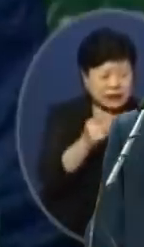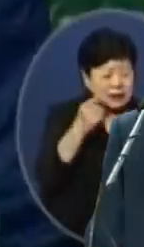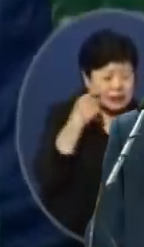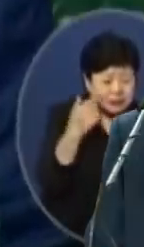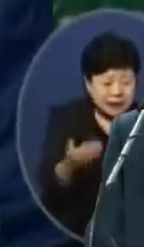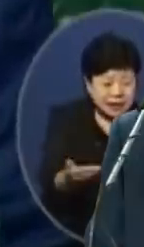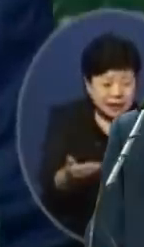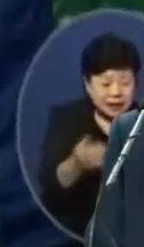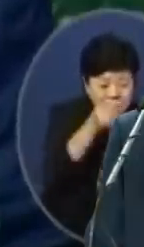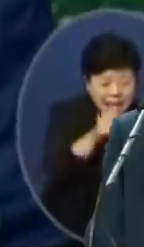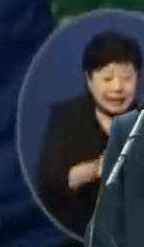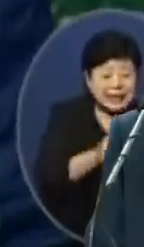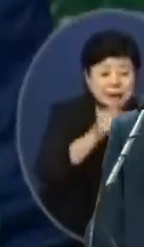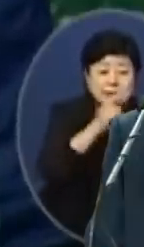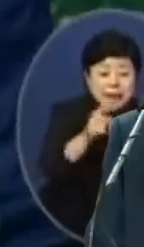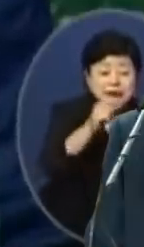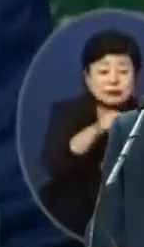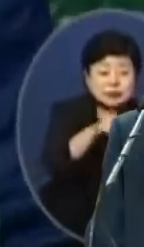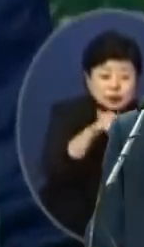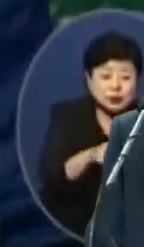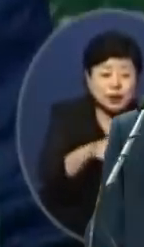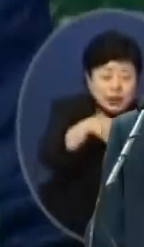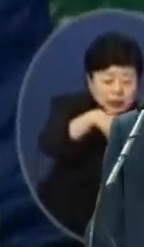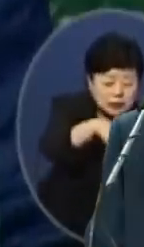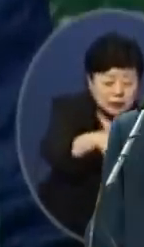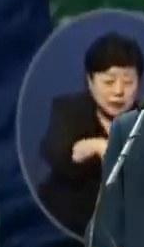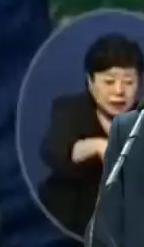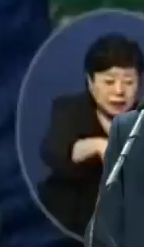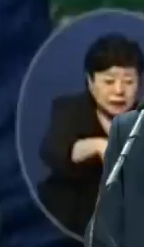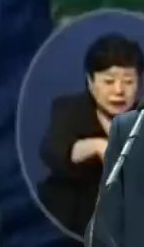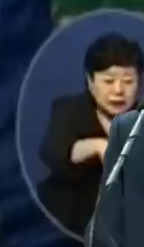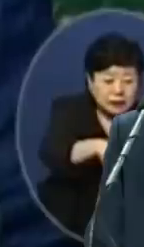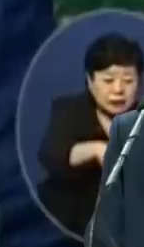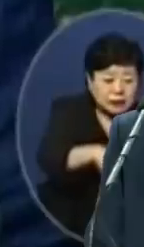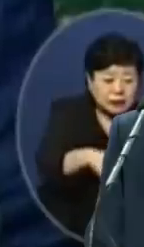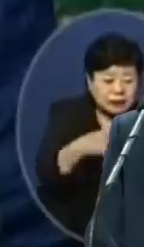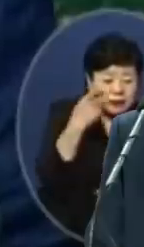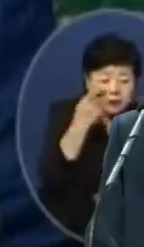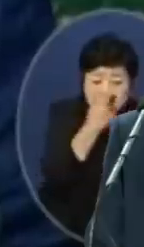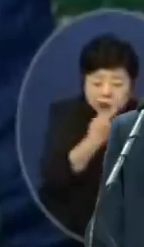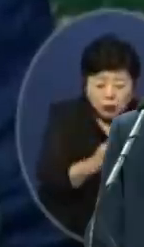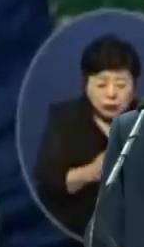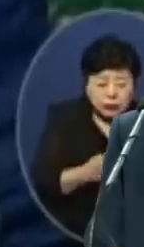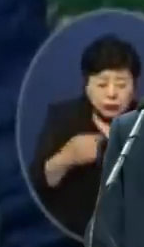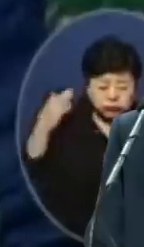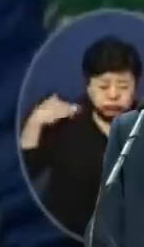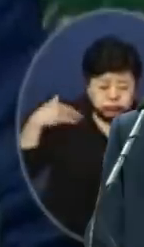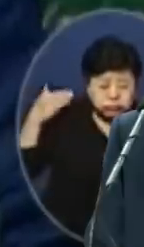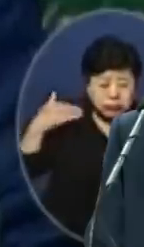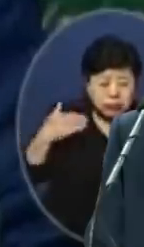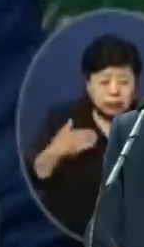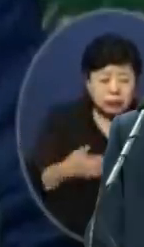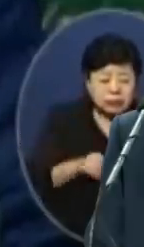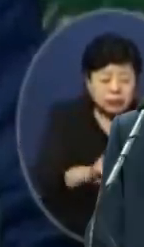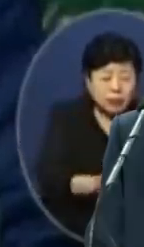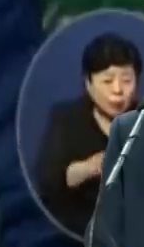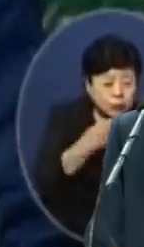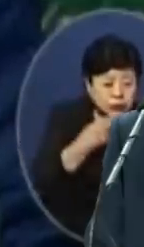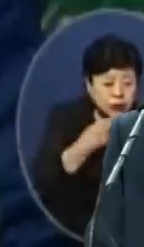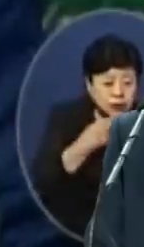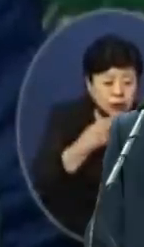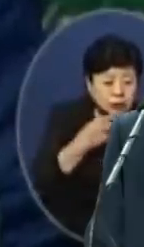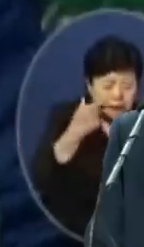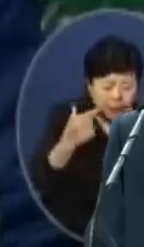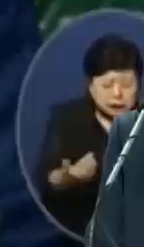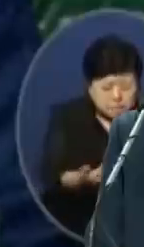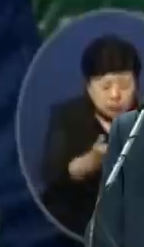말했는데 하나님 말씀 속에 서면 눈에는 아무 증거 안 보이고 귀에는 아무 소리 안 들리고 손에는 잡히는 없어도